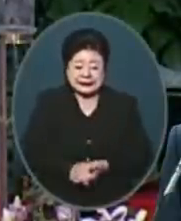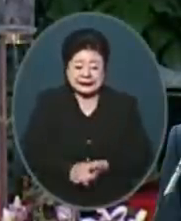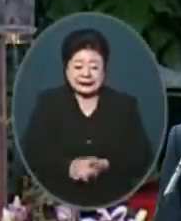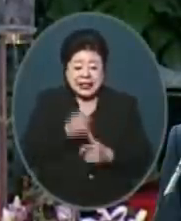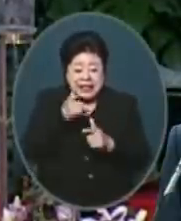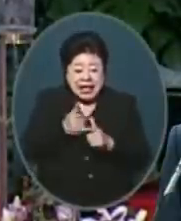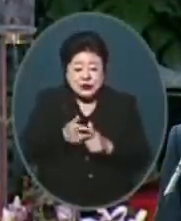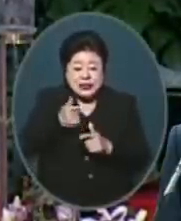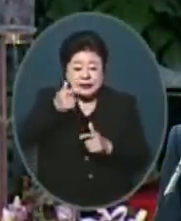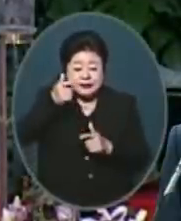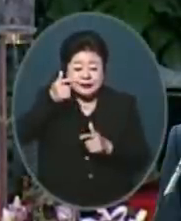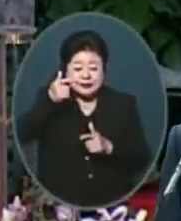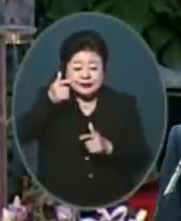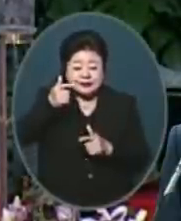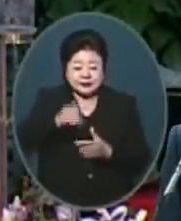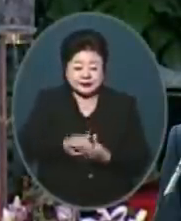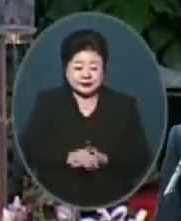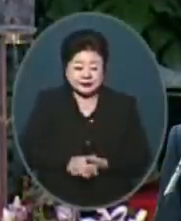예수님의